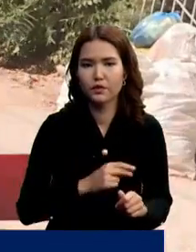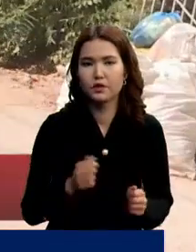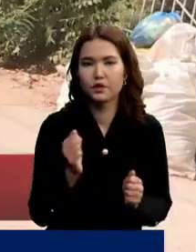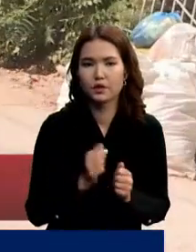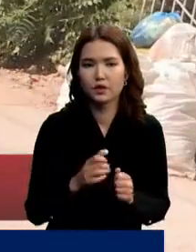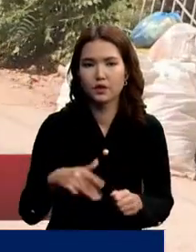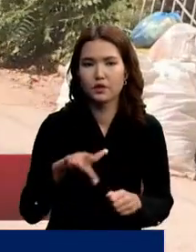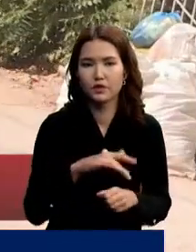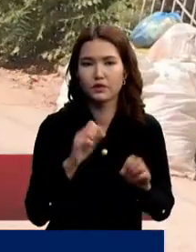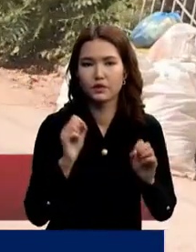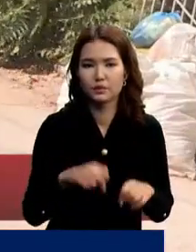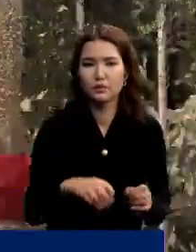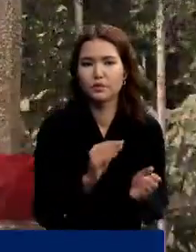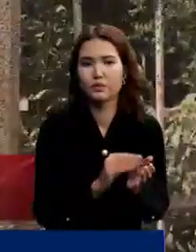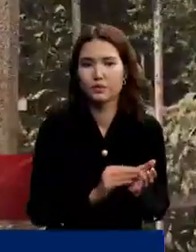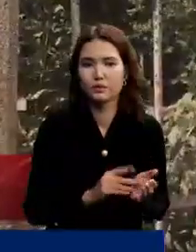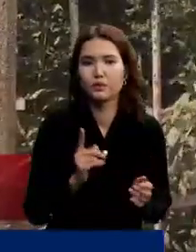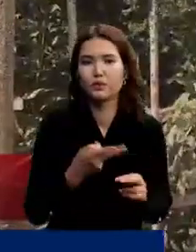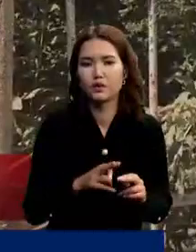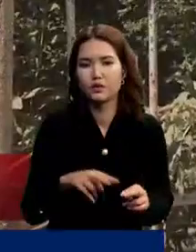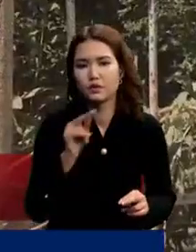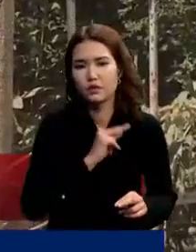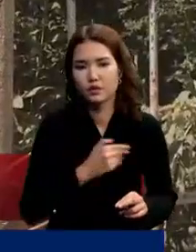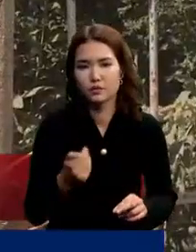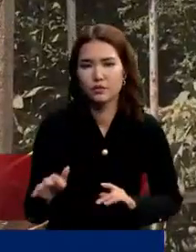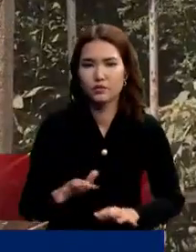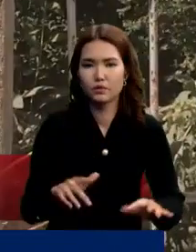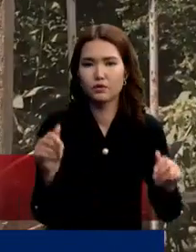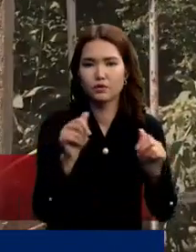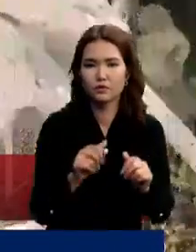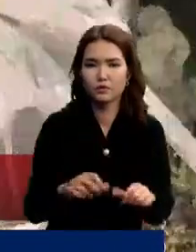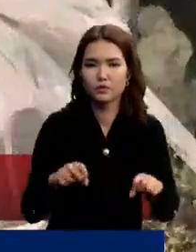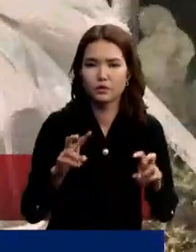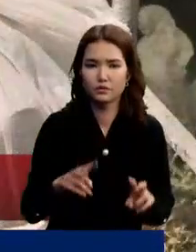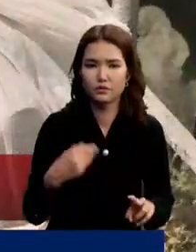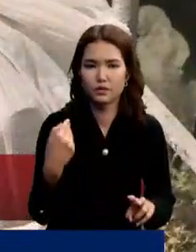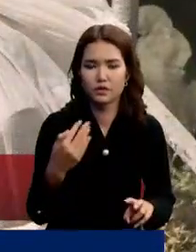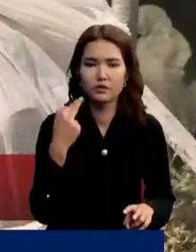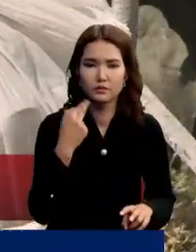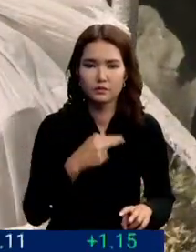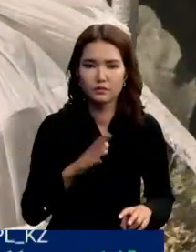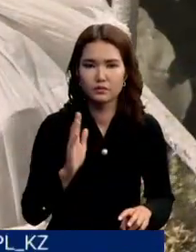чиновникам нужно решить еще один вопрос. Некоторые жители, желая сэкономить на мусоре, платят не за всех членов